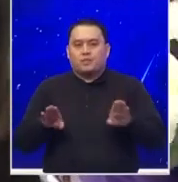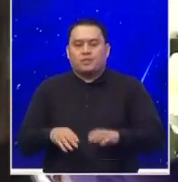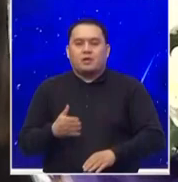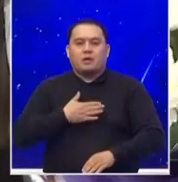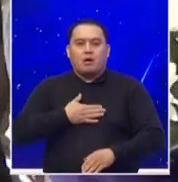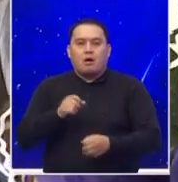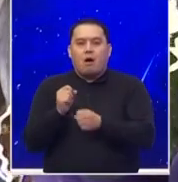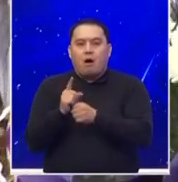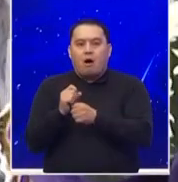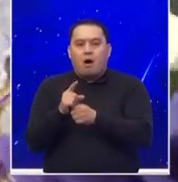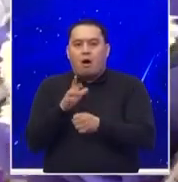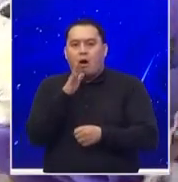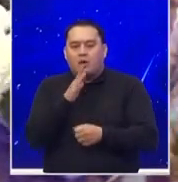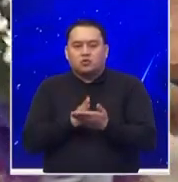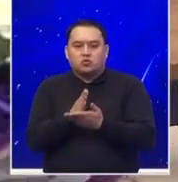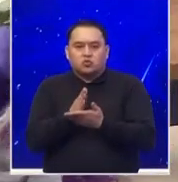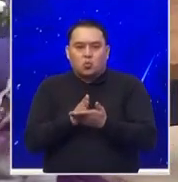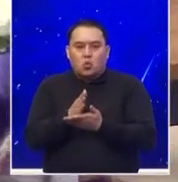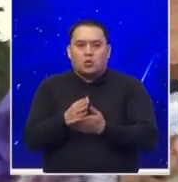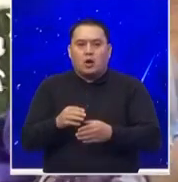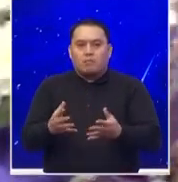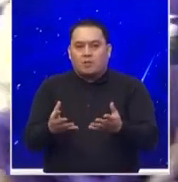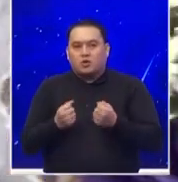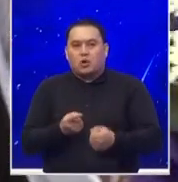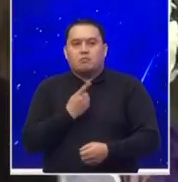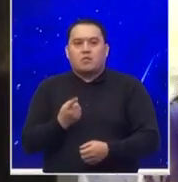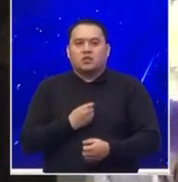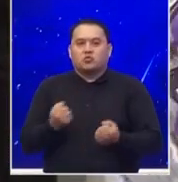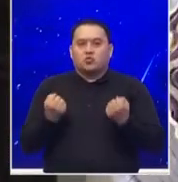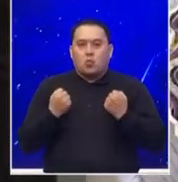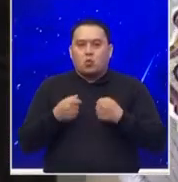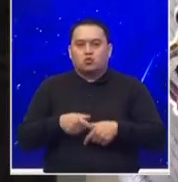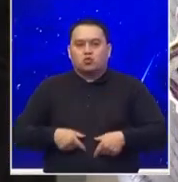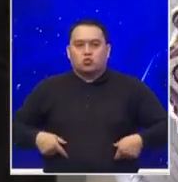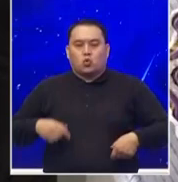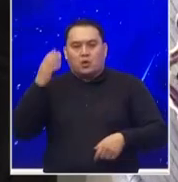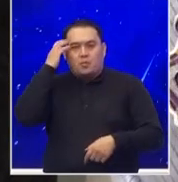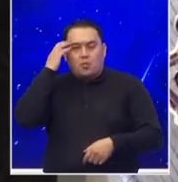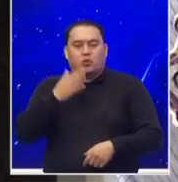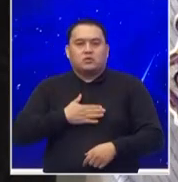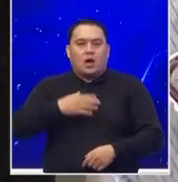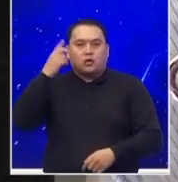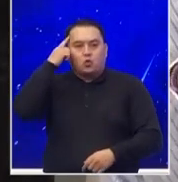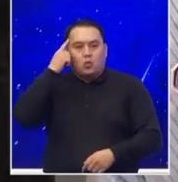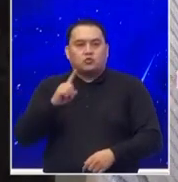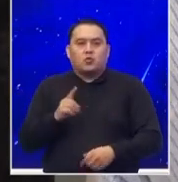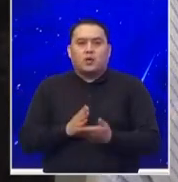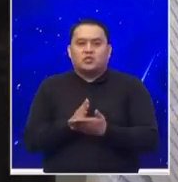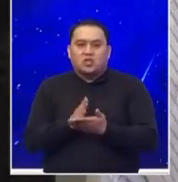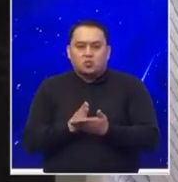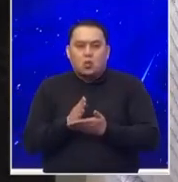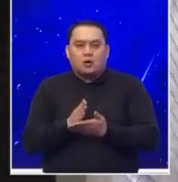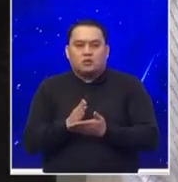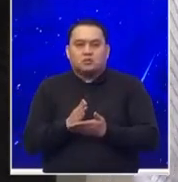и это очень сложный путь. Сегодня я получила мастера спорта и черный пояс. Я думаю, это не только моя заслуга,